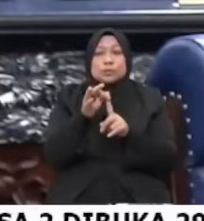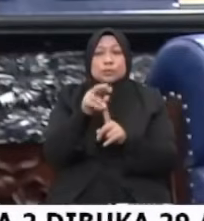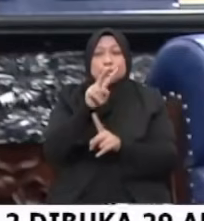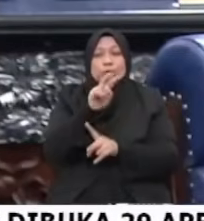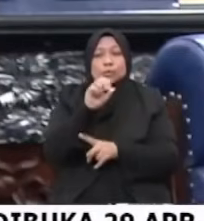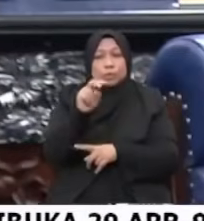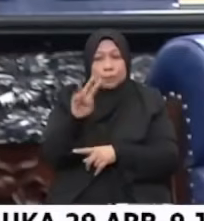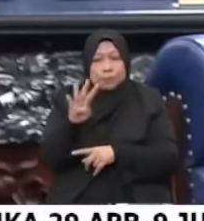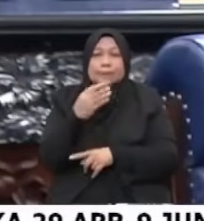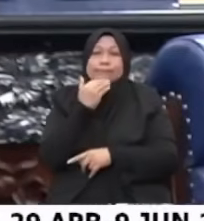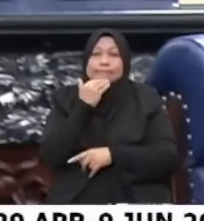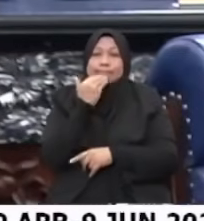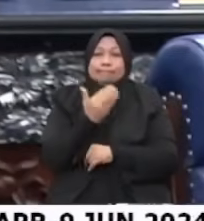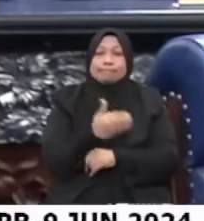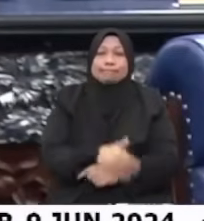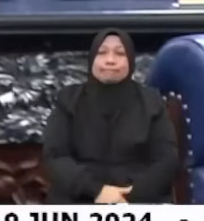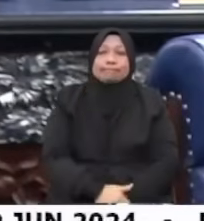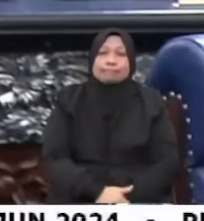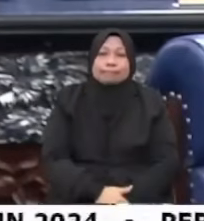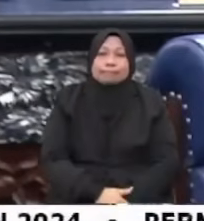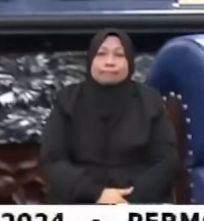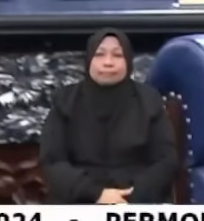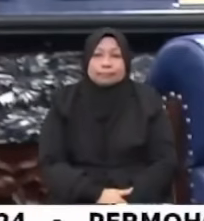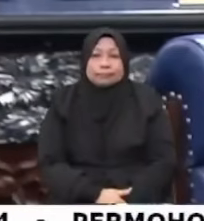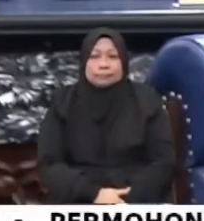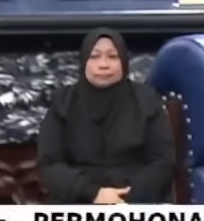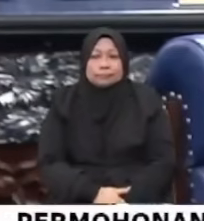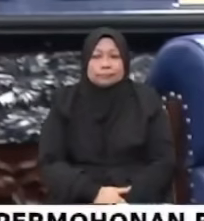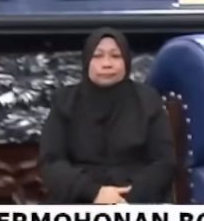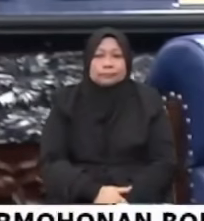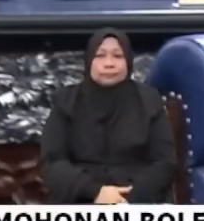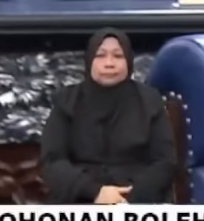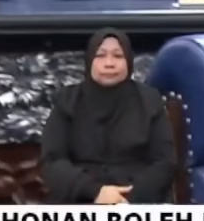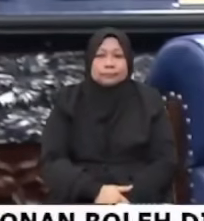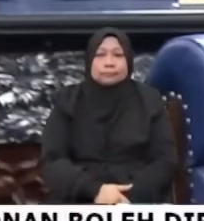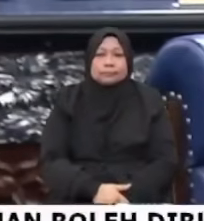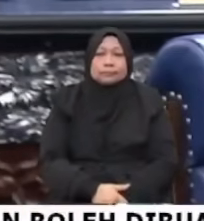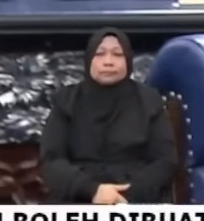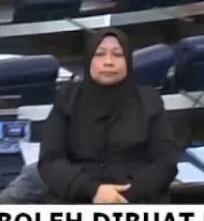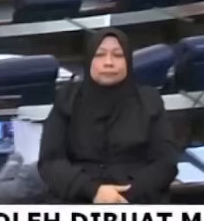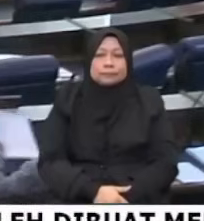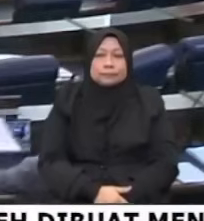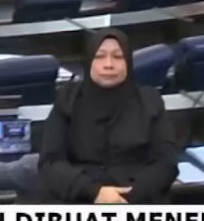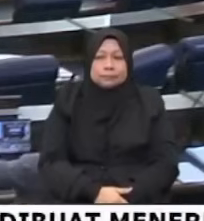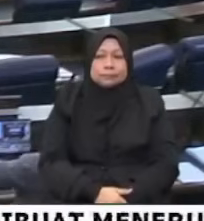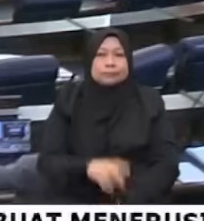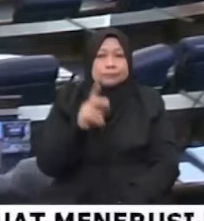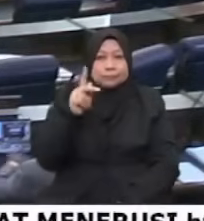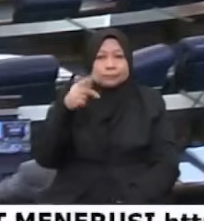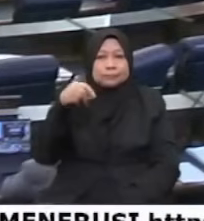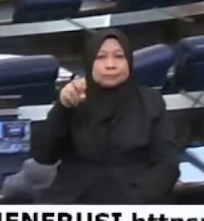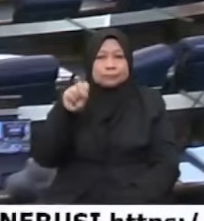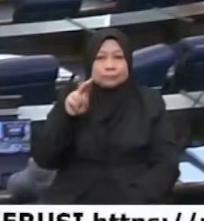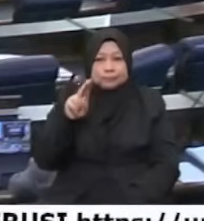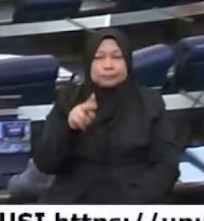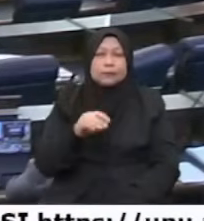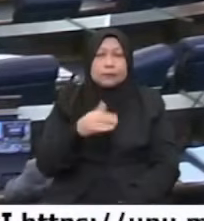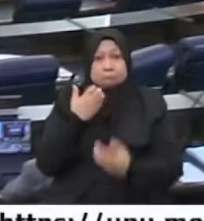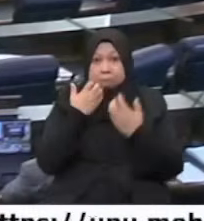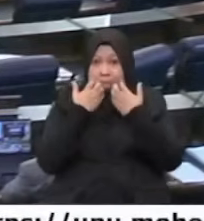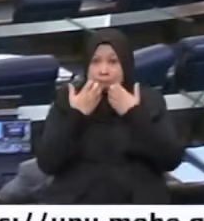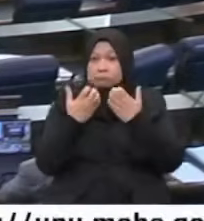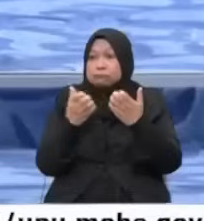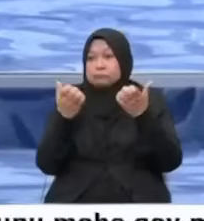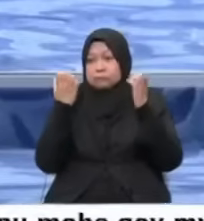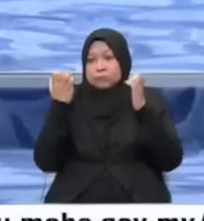2024 Terima kasih silakan menteri Kubang Bu yang lebih Arif dalam